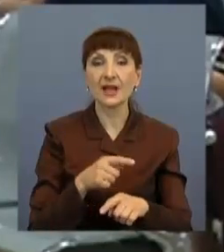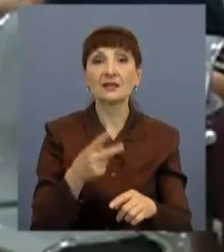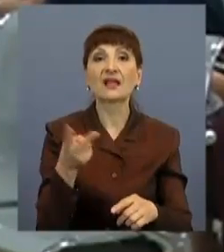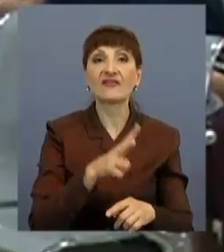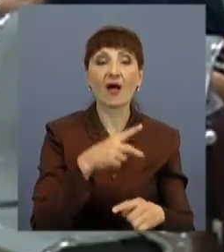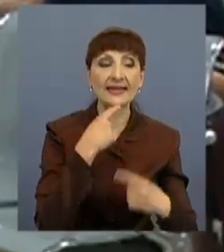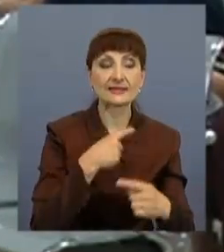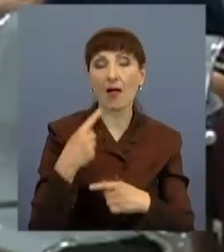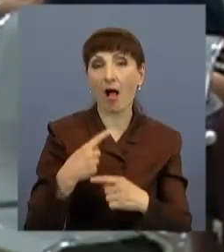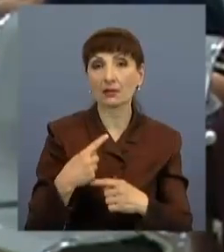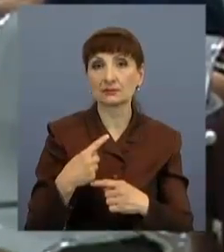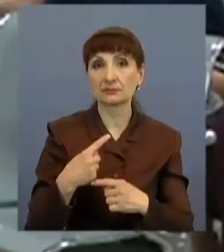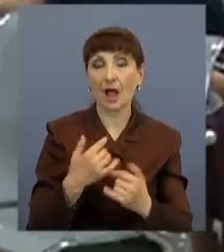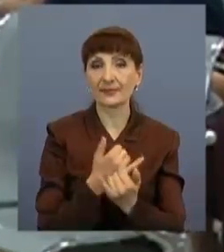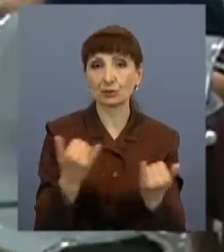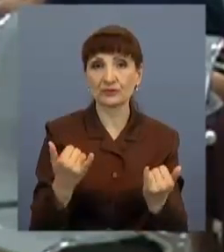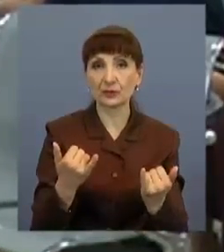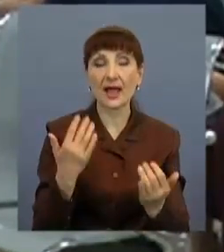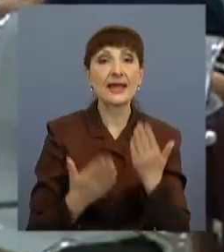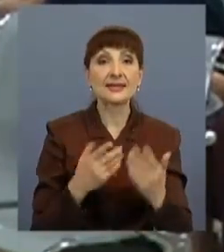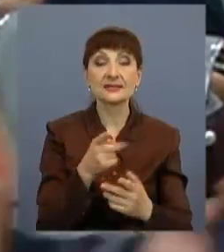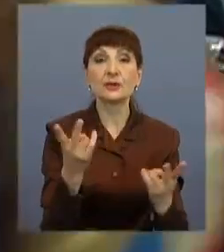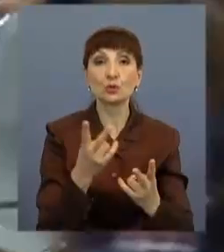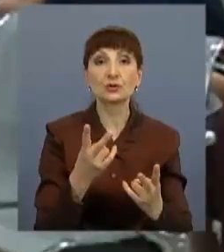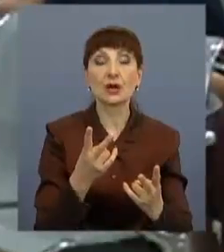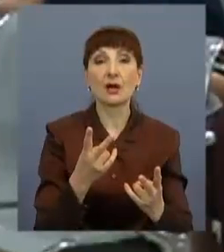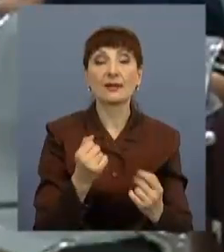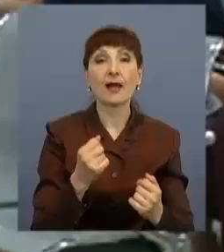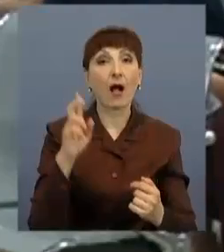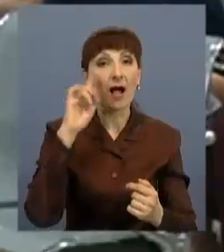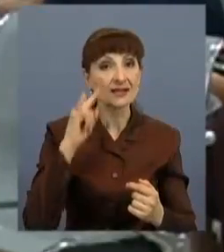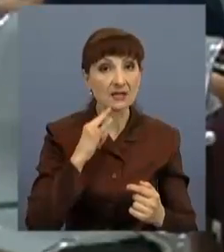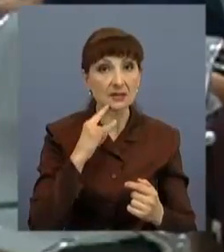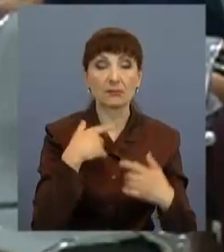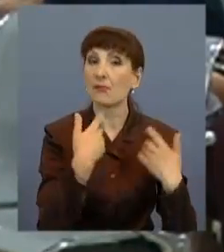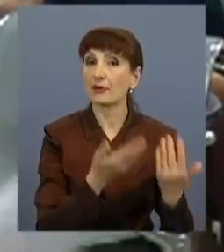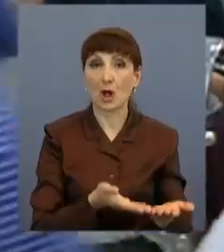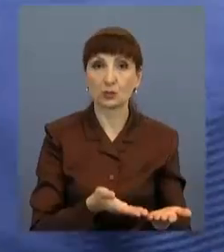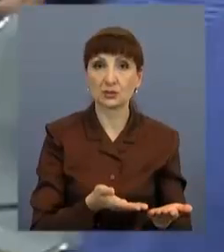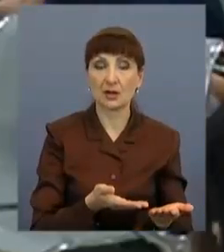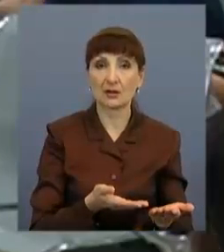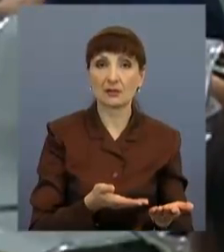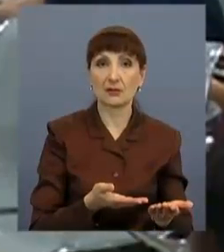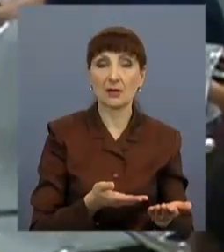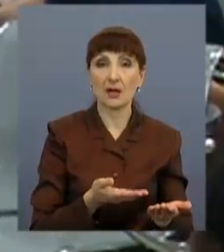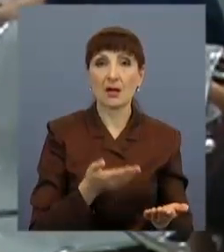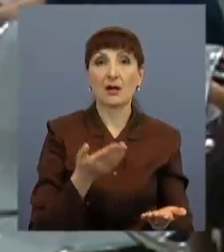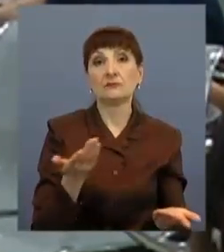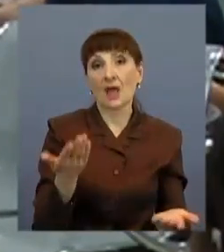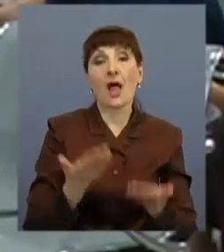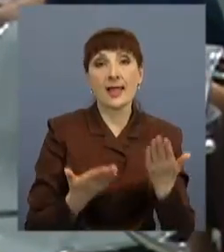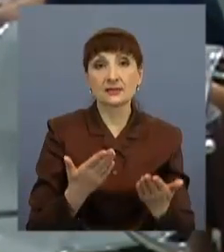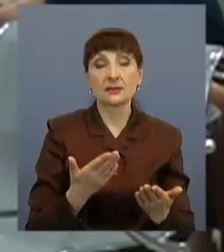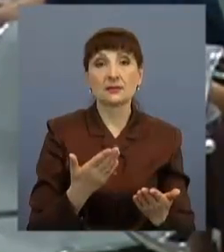языках обслуживают. То есть, если тебе нужно на государственном языке, пожалуйста, будет на государственном. Ну, если